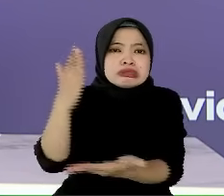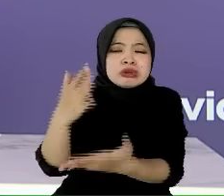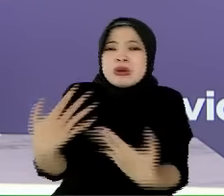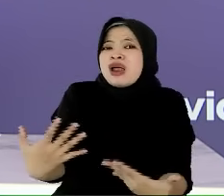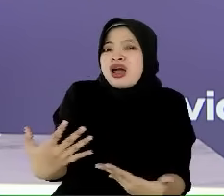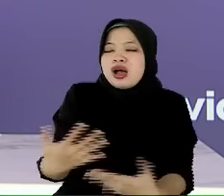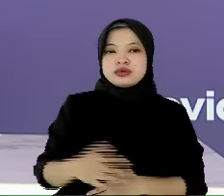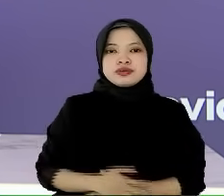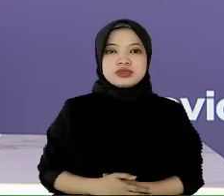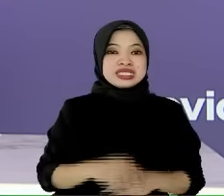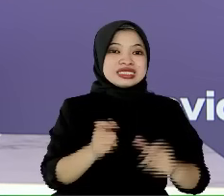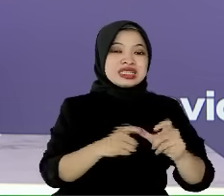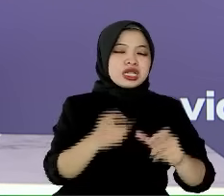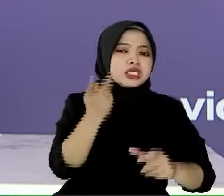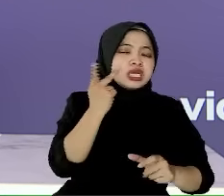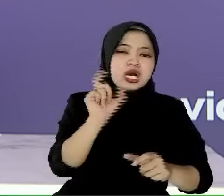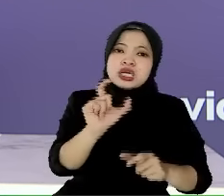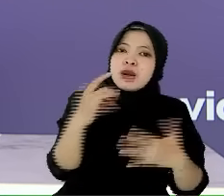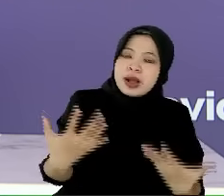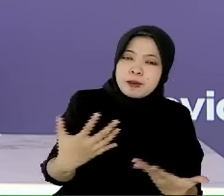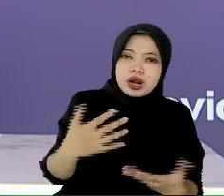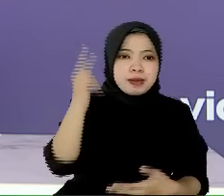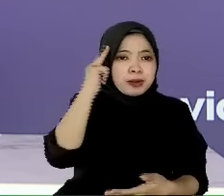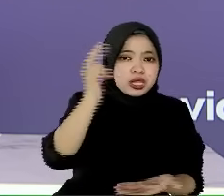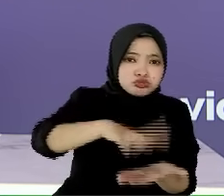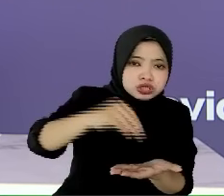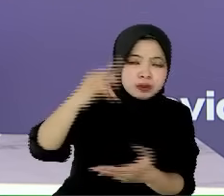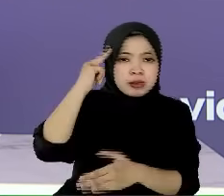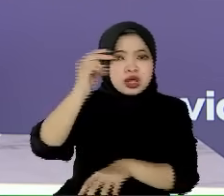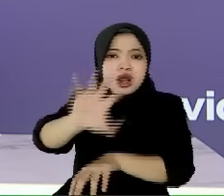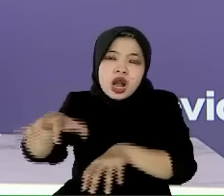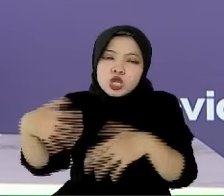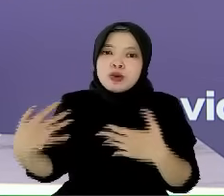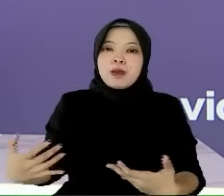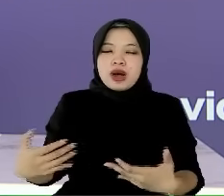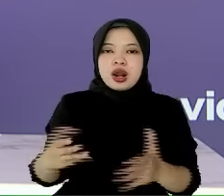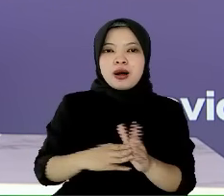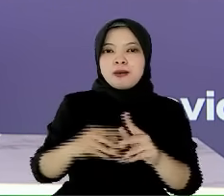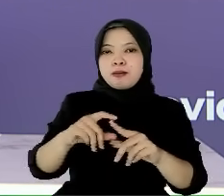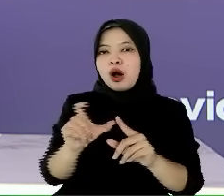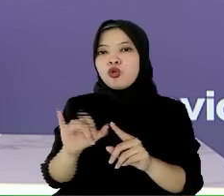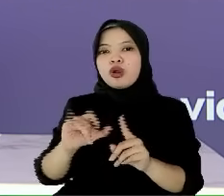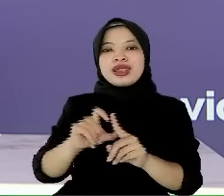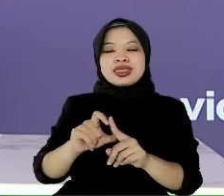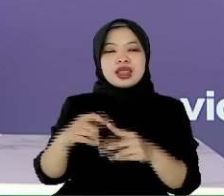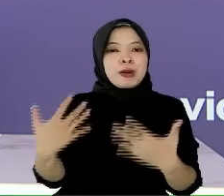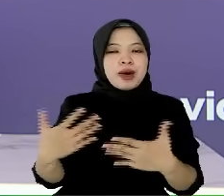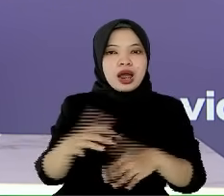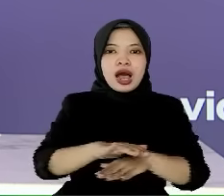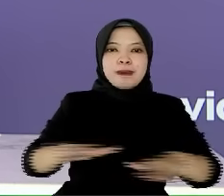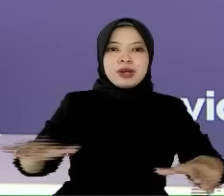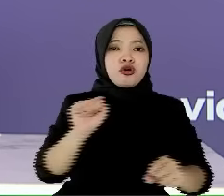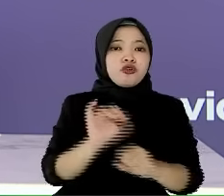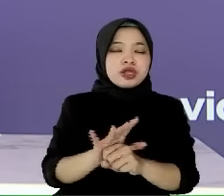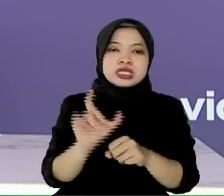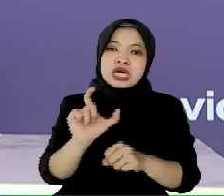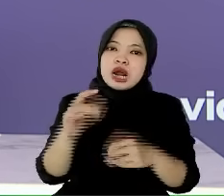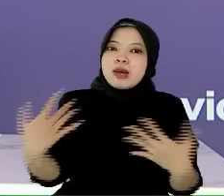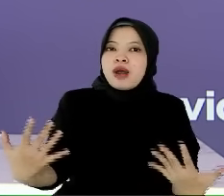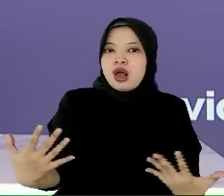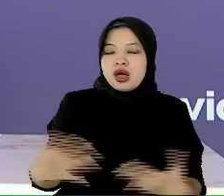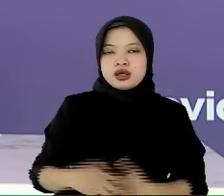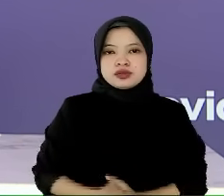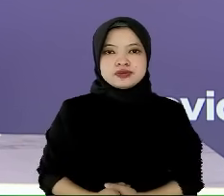apa antisipasi Satgas baik pusat dan daerah agar peringatan Maulid di setiap daerah tetap aman COVID? Terima